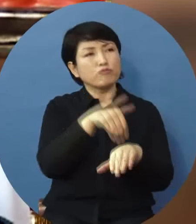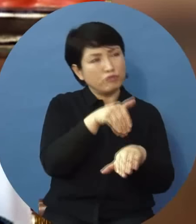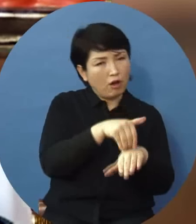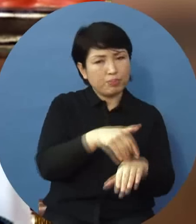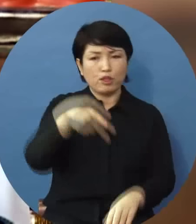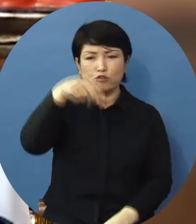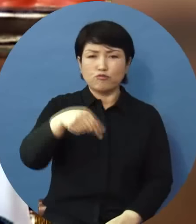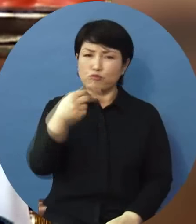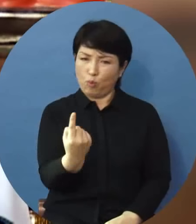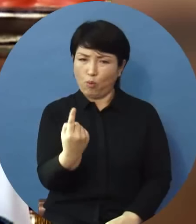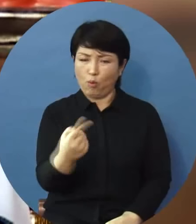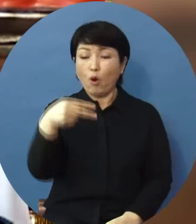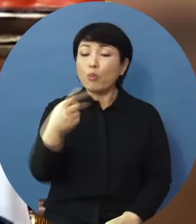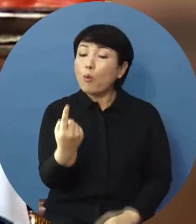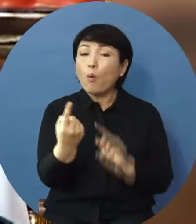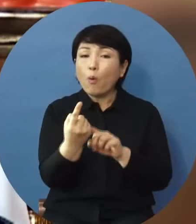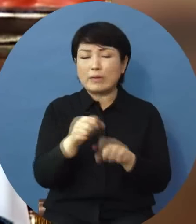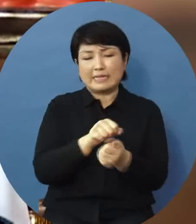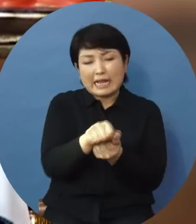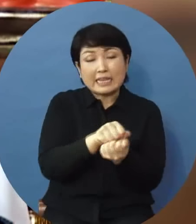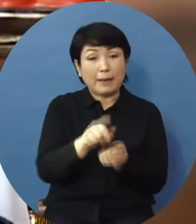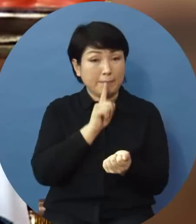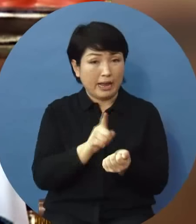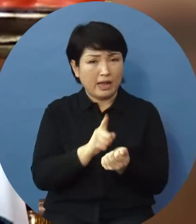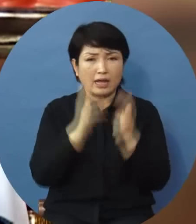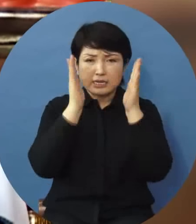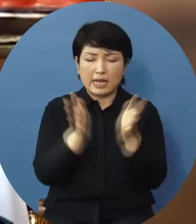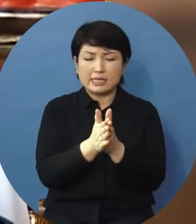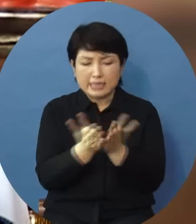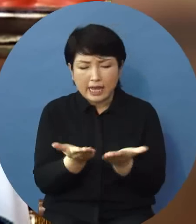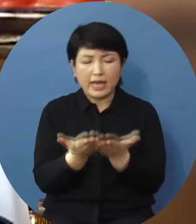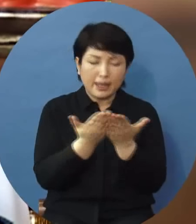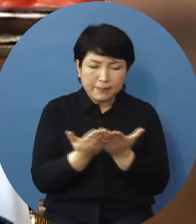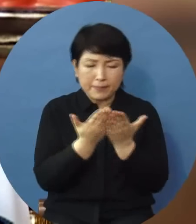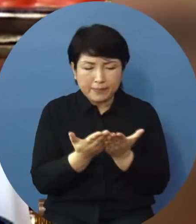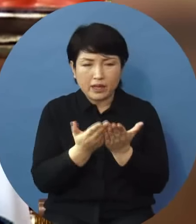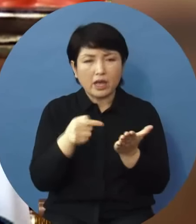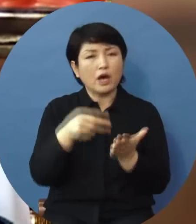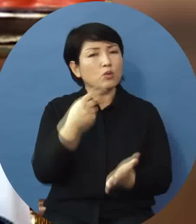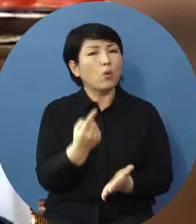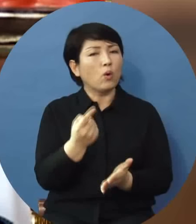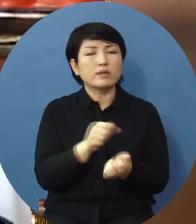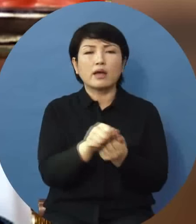한다, 도를 닦는다라고 하는 것은 그냥 공부한다고 도를 닦는다, 안 그래요?